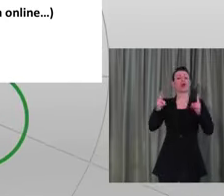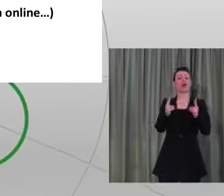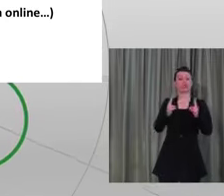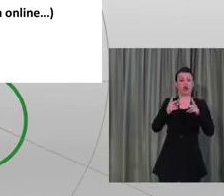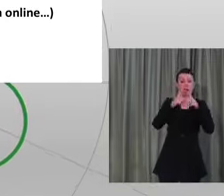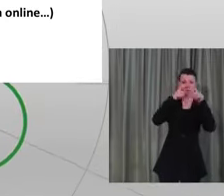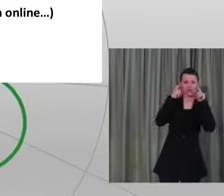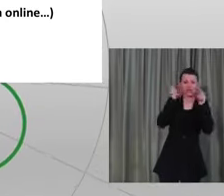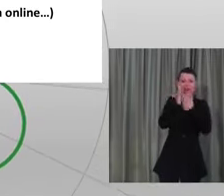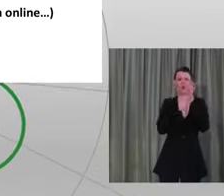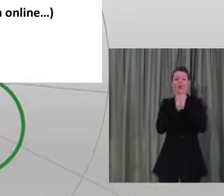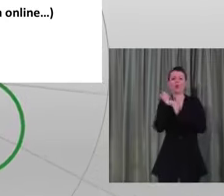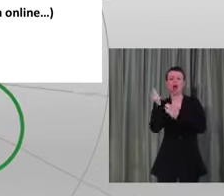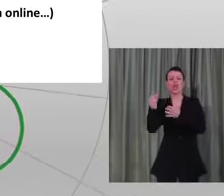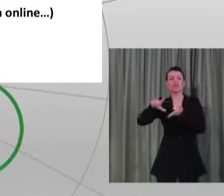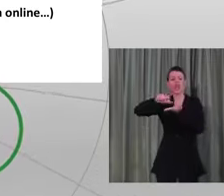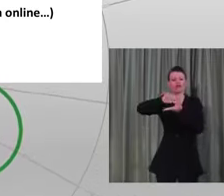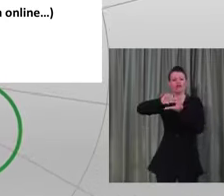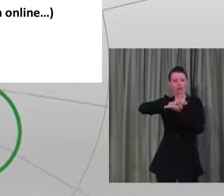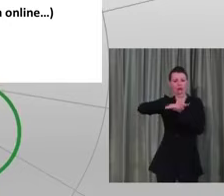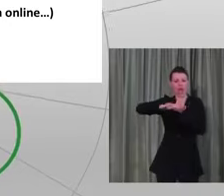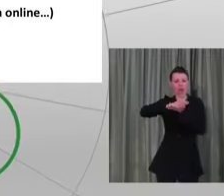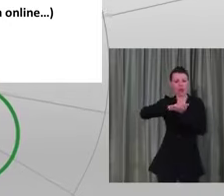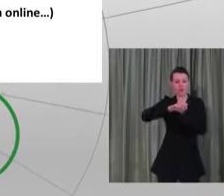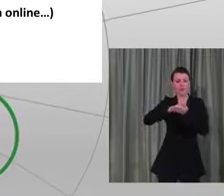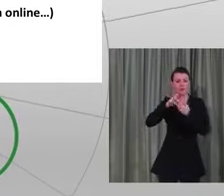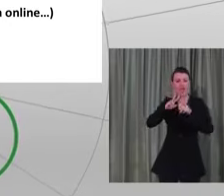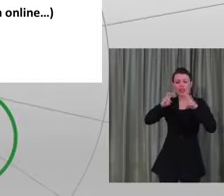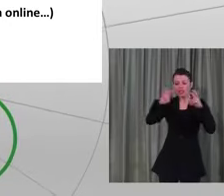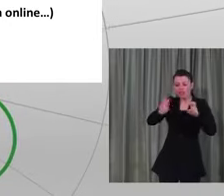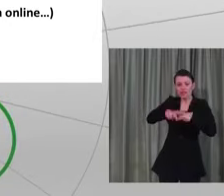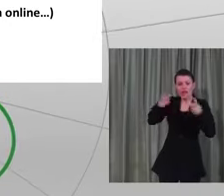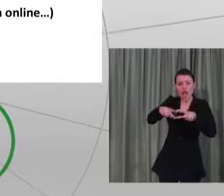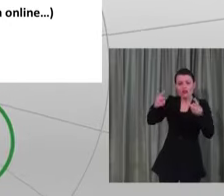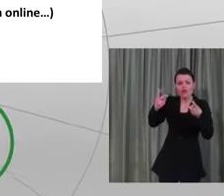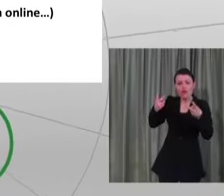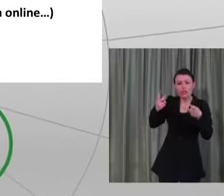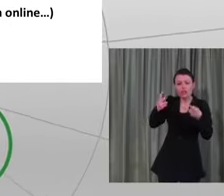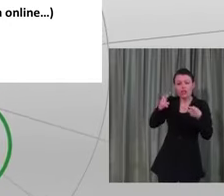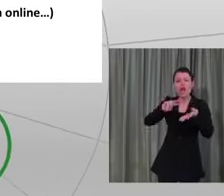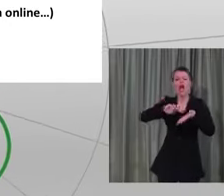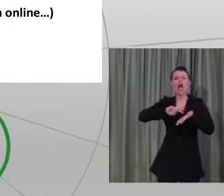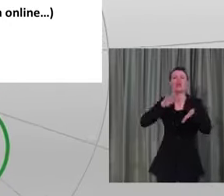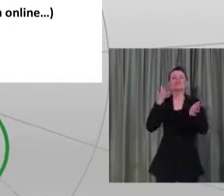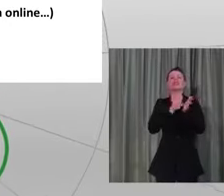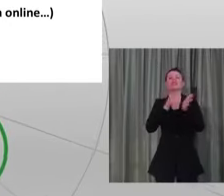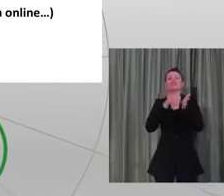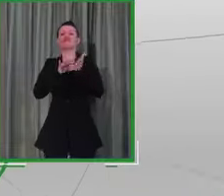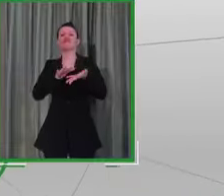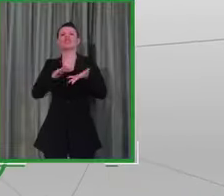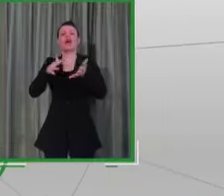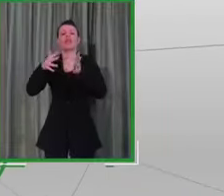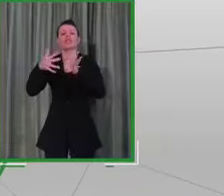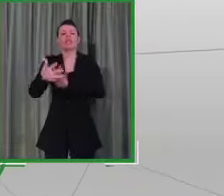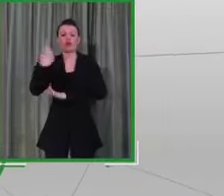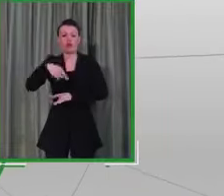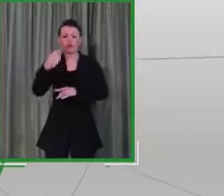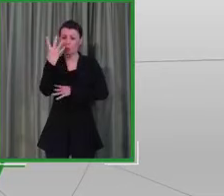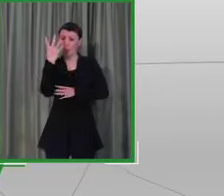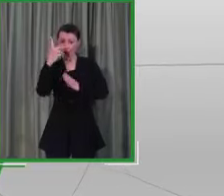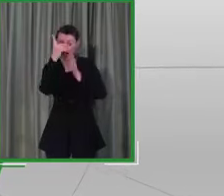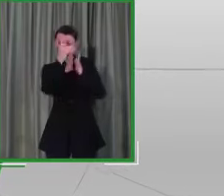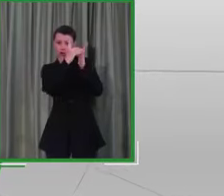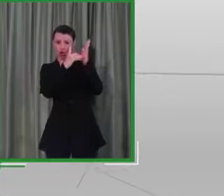diagnosi e la digitalizzazione come fari guida che ci vengono dati dal